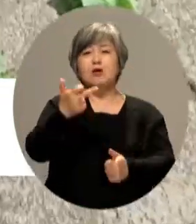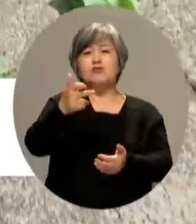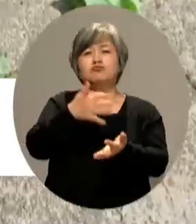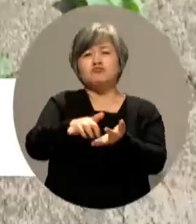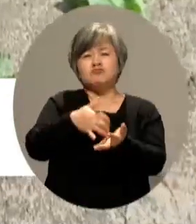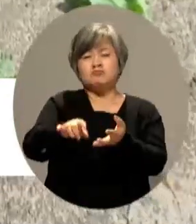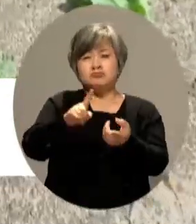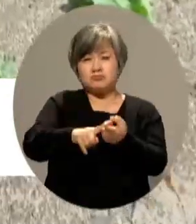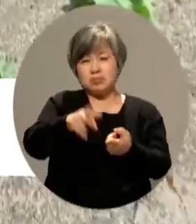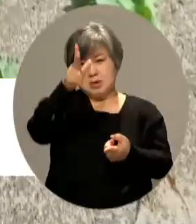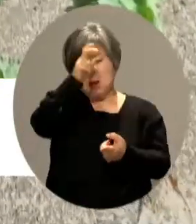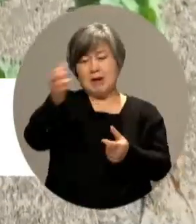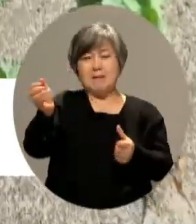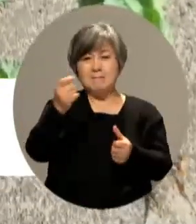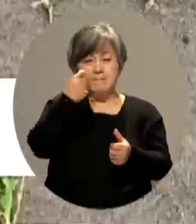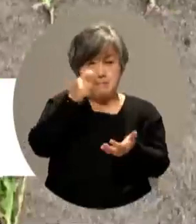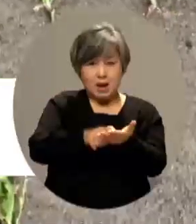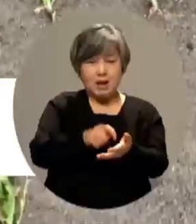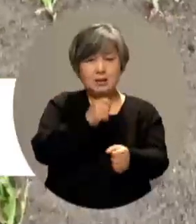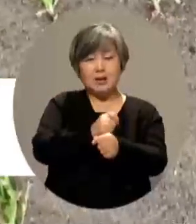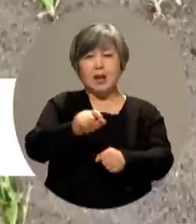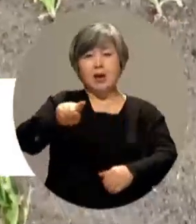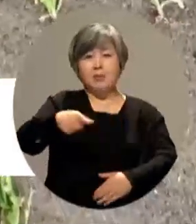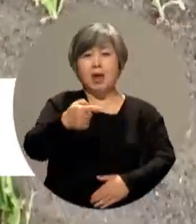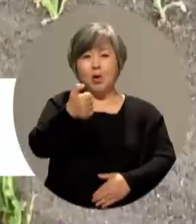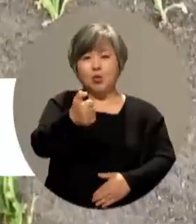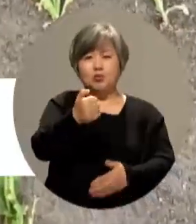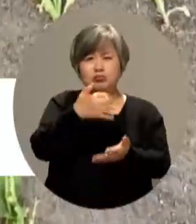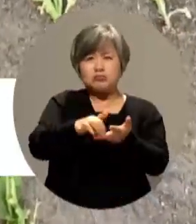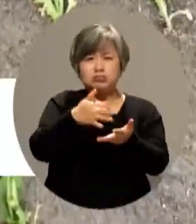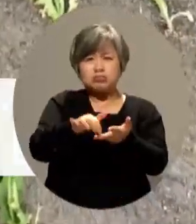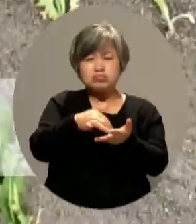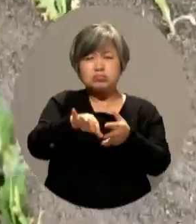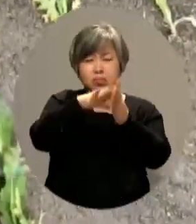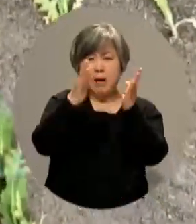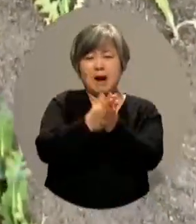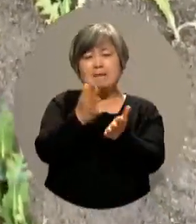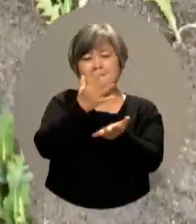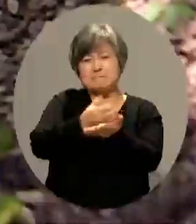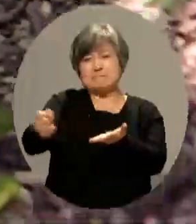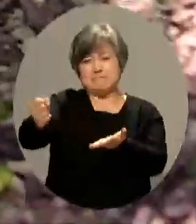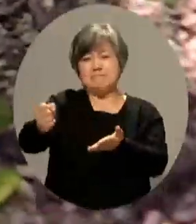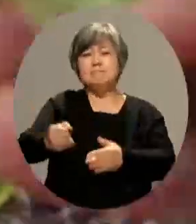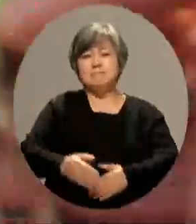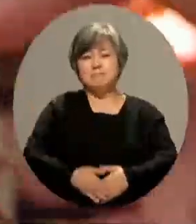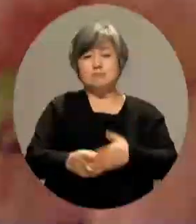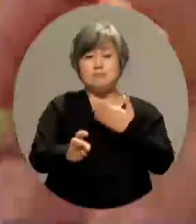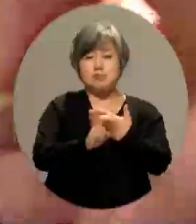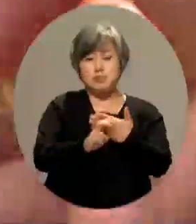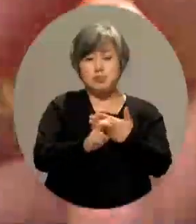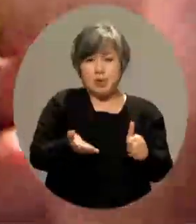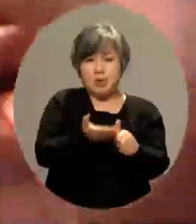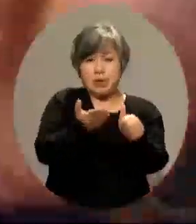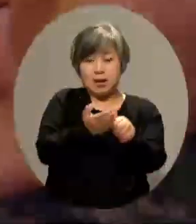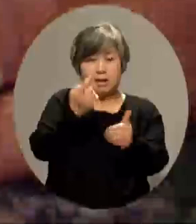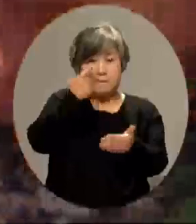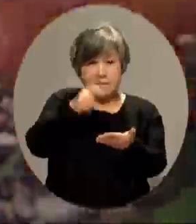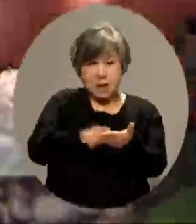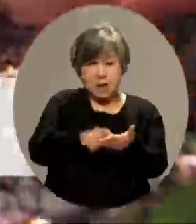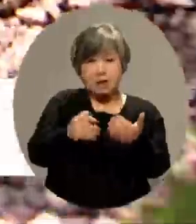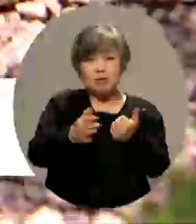17건이 해양경찰에 적발돼 150주가 넘는 마약용 양귀비가 압수됐습니다. 불법 재배가 들통난